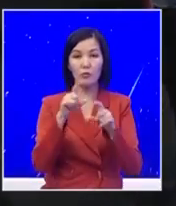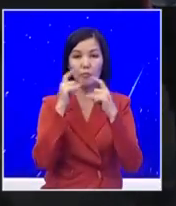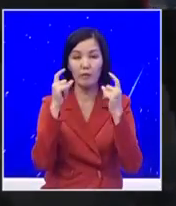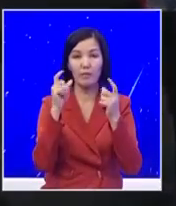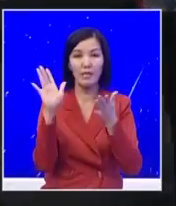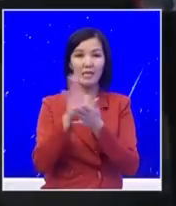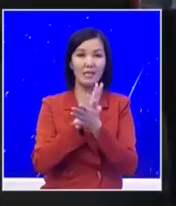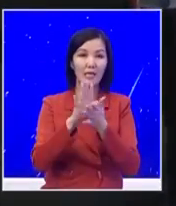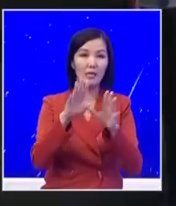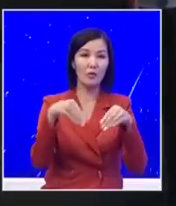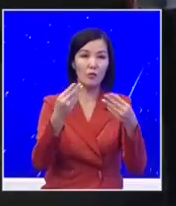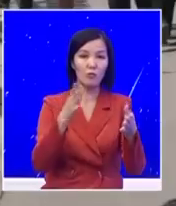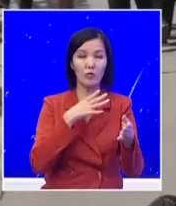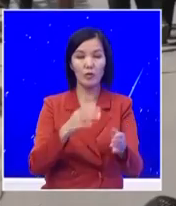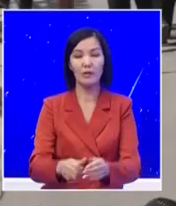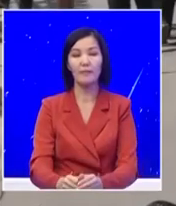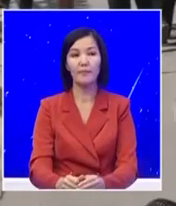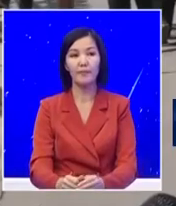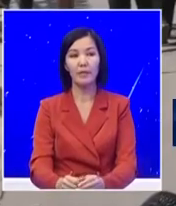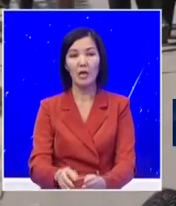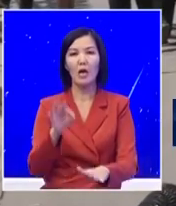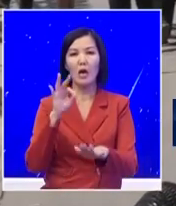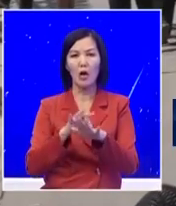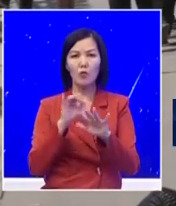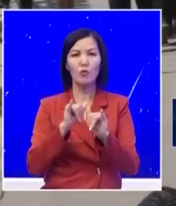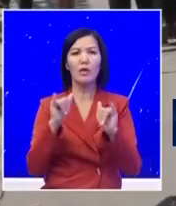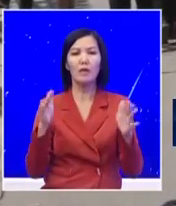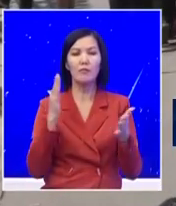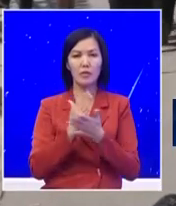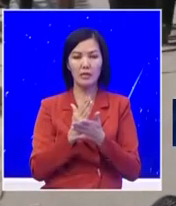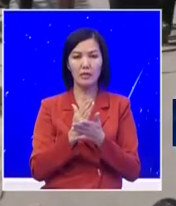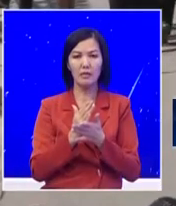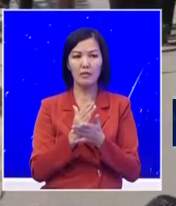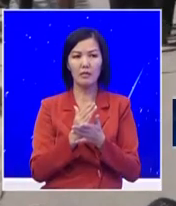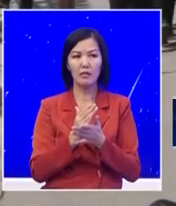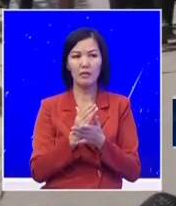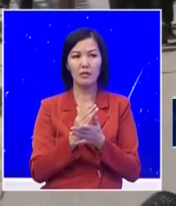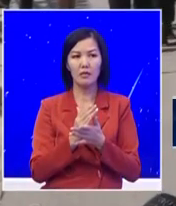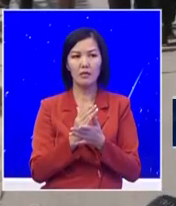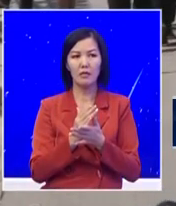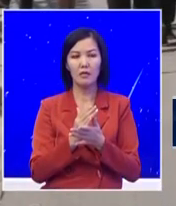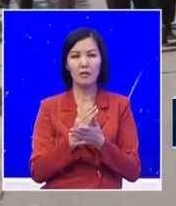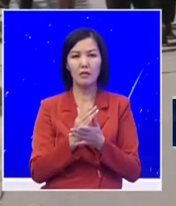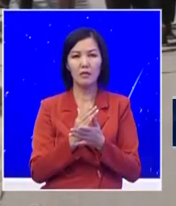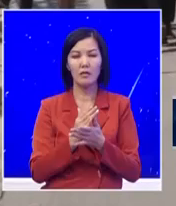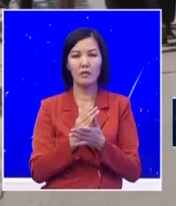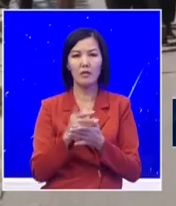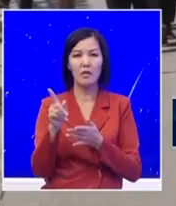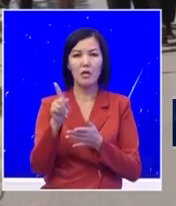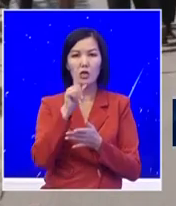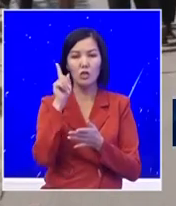бетпердені тегін үлестірді. Ауру тарап жатыр, коронавирус деген пәлі тарап жатыр. Соған қарамай ма, жасыл